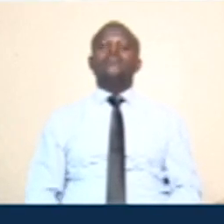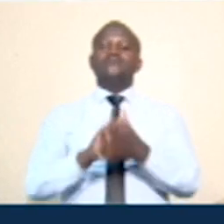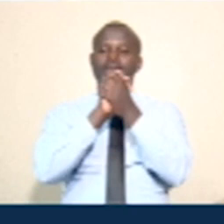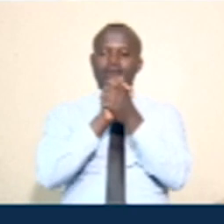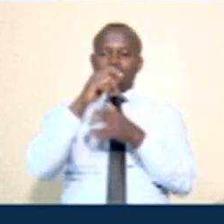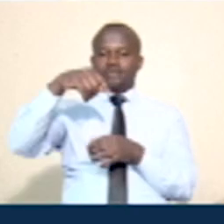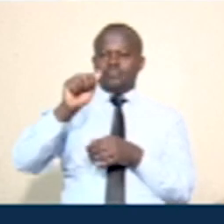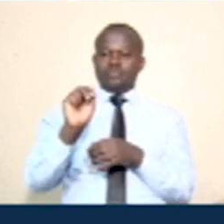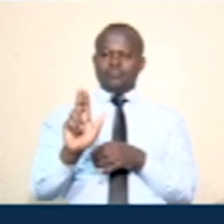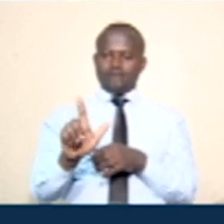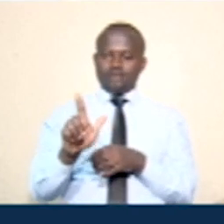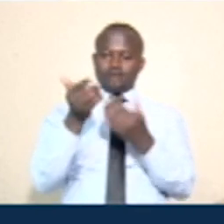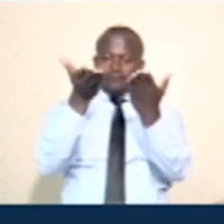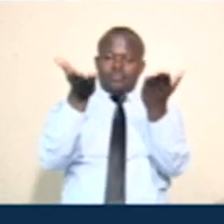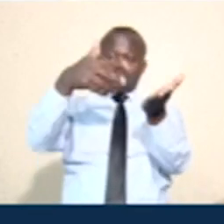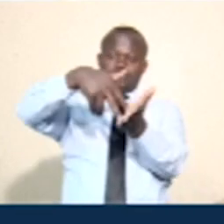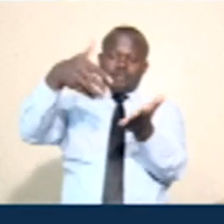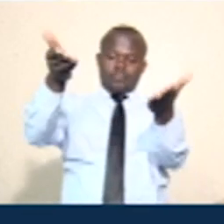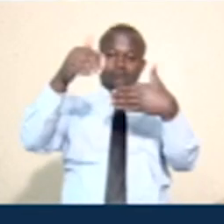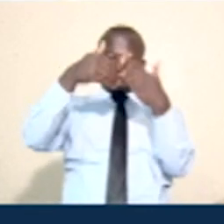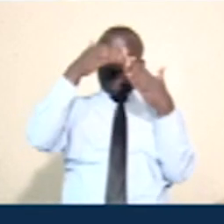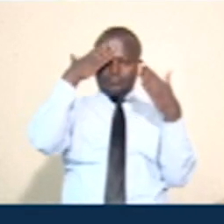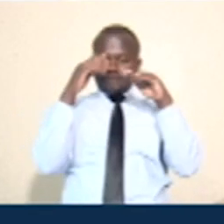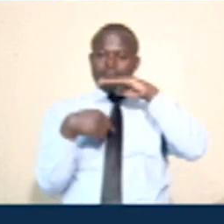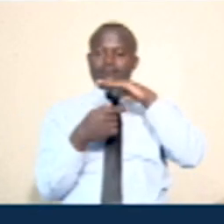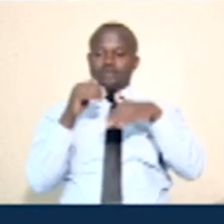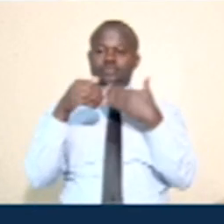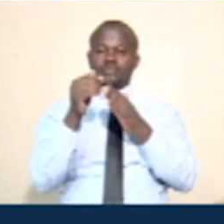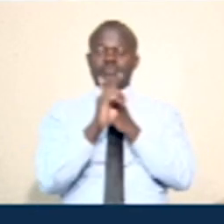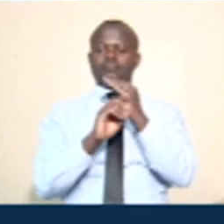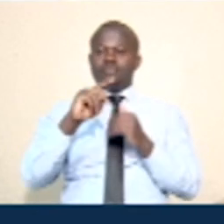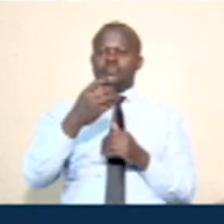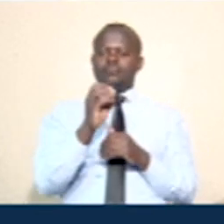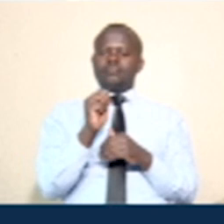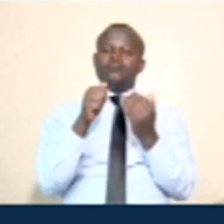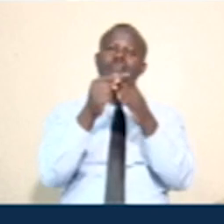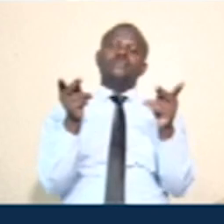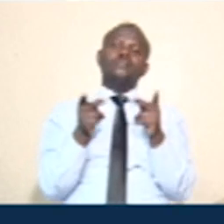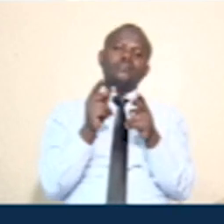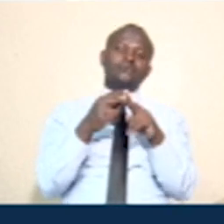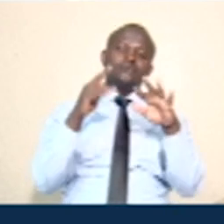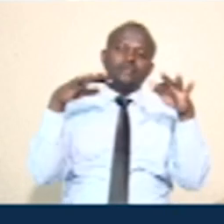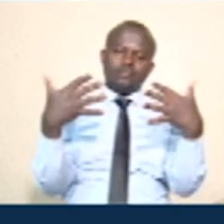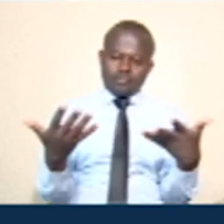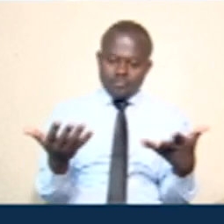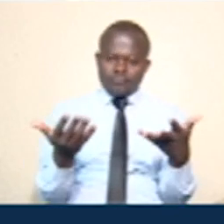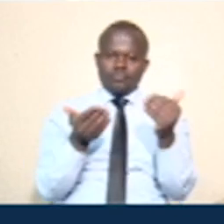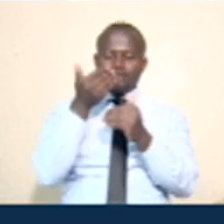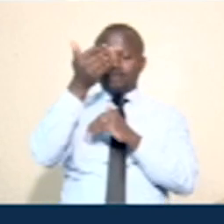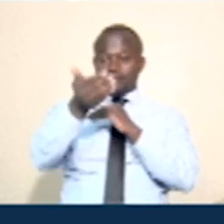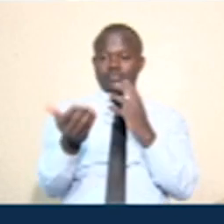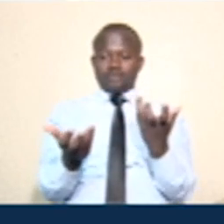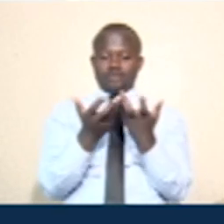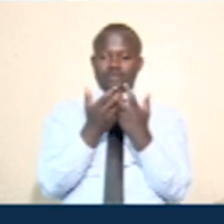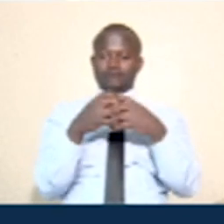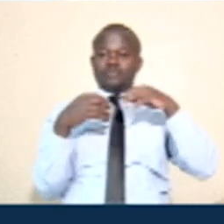Paul Rutikanga. Aho hagaze kubaza imiterere yako karere ka Ngoma nahitwa Ngwiki hanyuma icyo